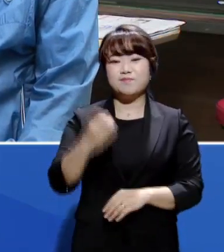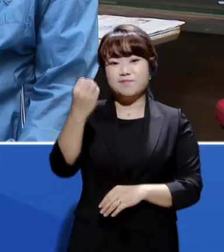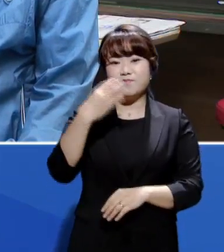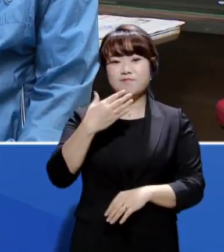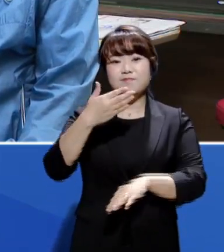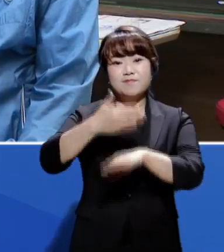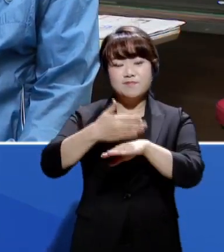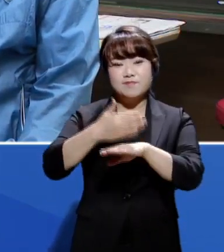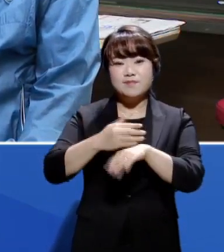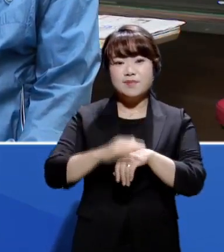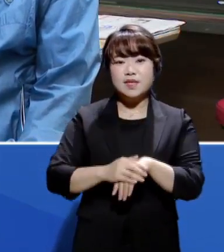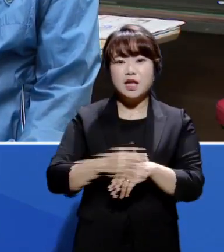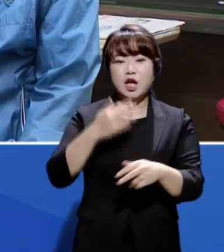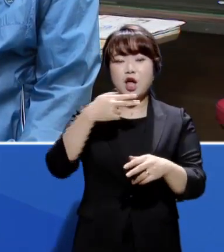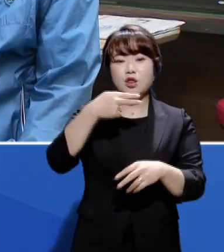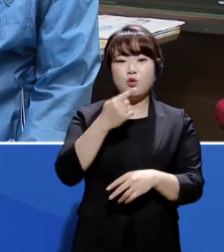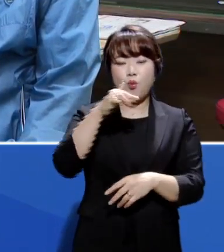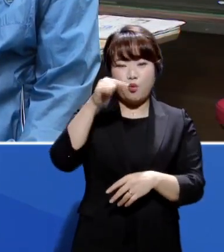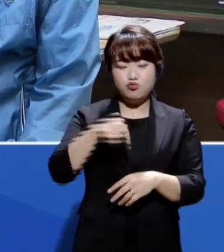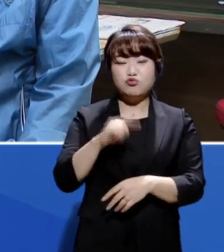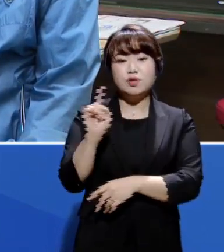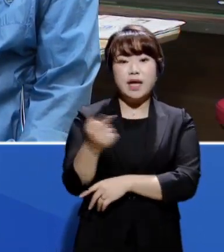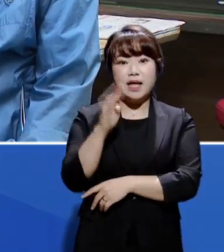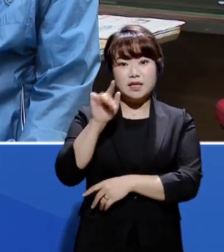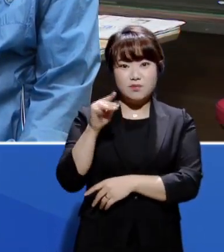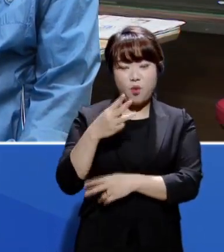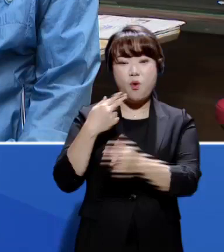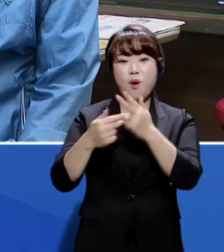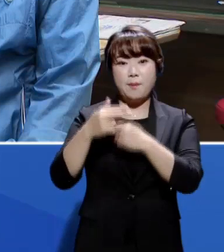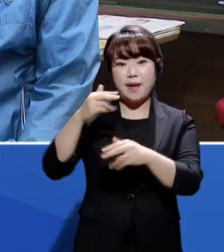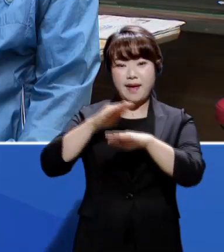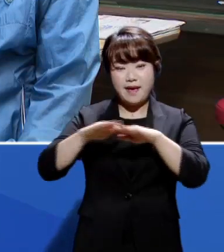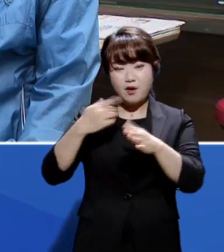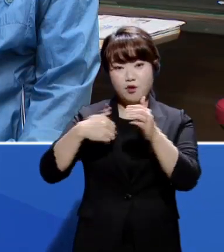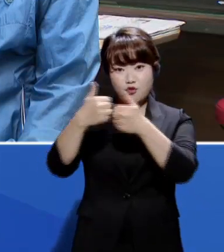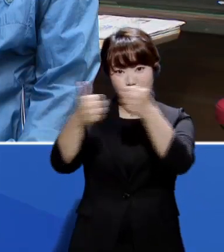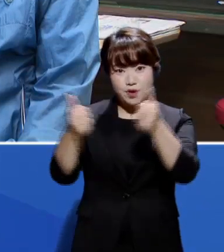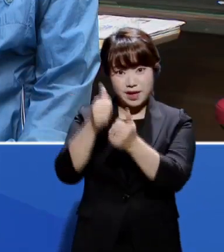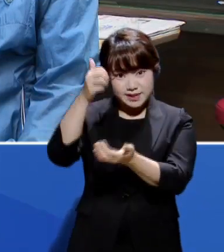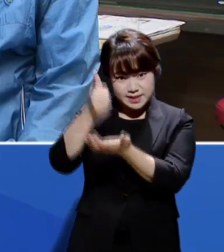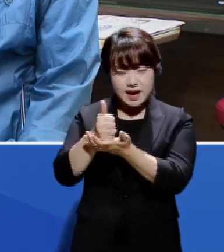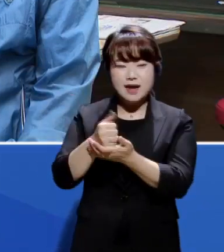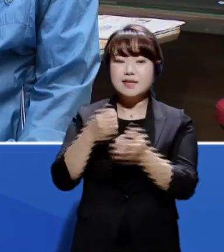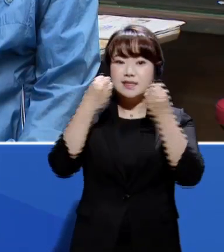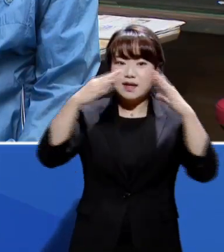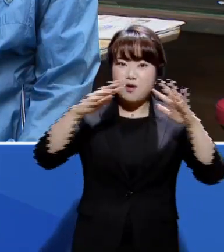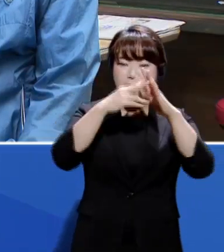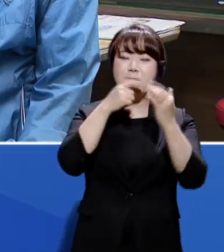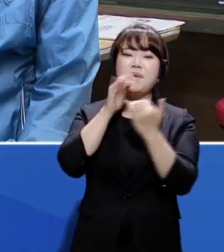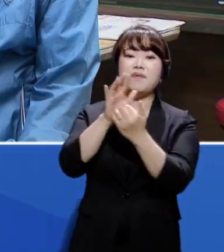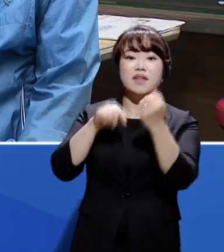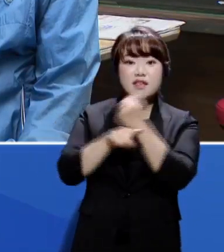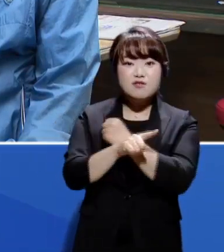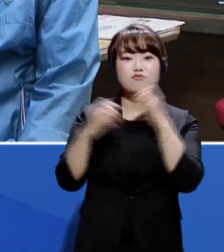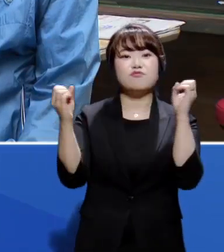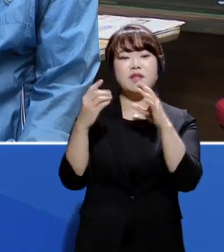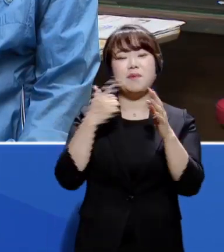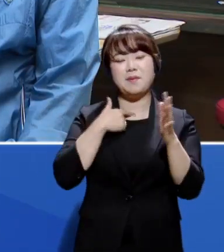듣겠습니다. 네, 지금까지 도봉구 게이트볼 협회 대책위원장과 이 경기장 신축 반대에 대한 정확한 이야기